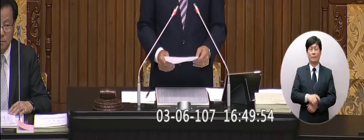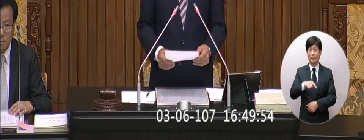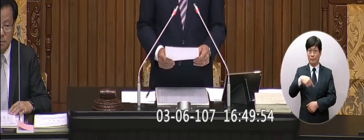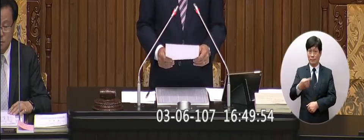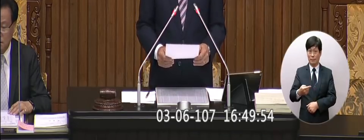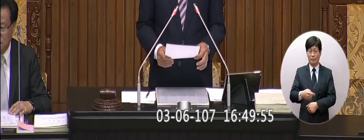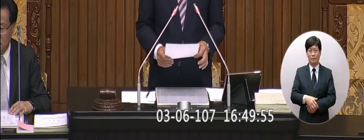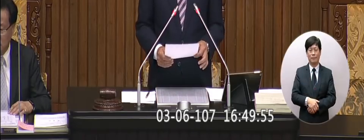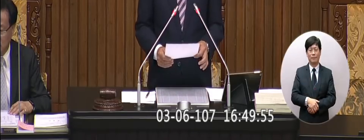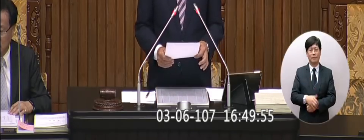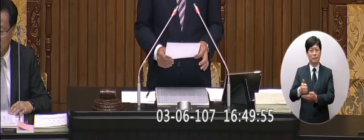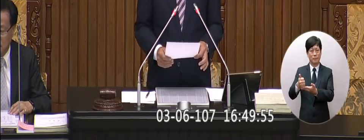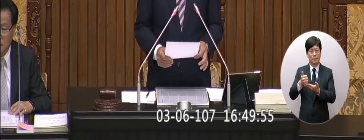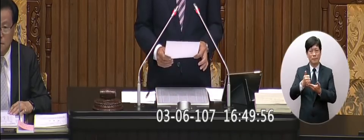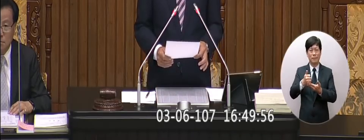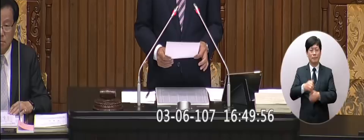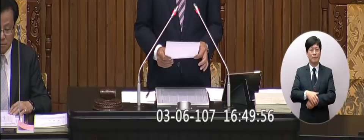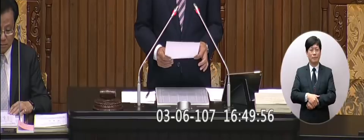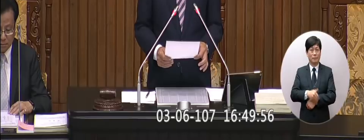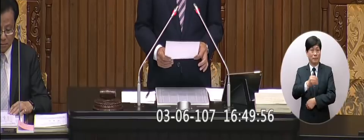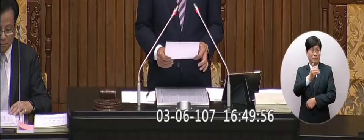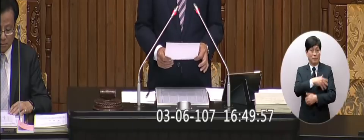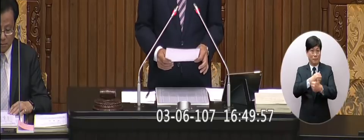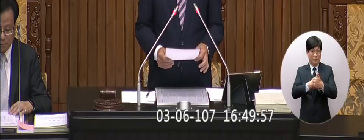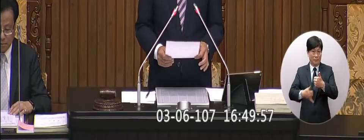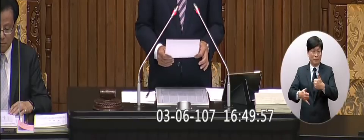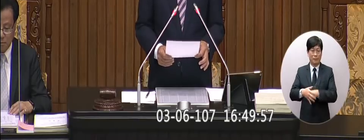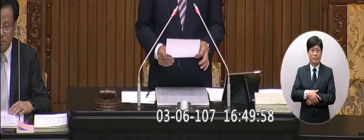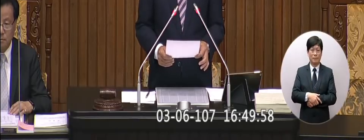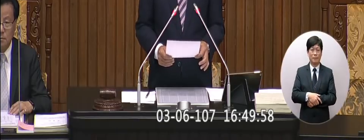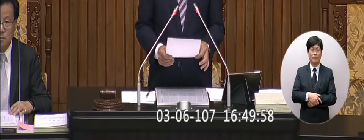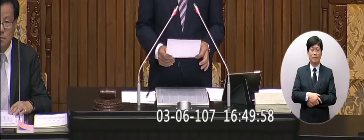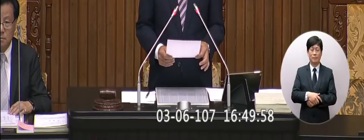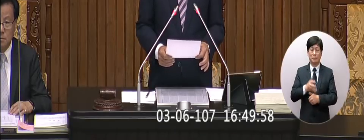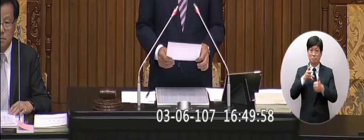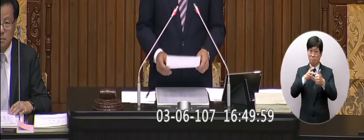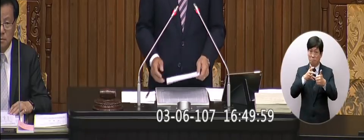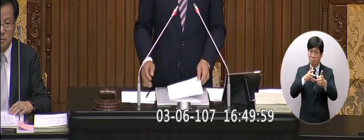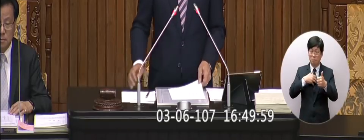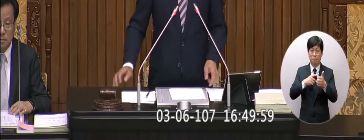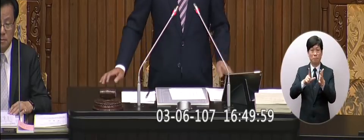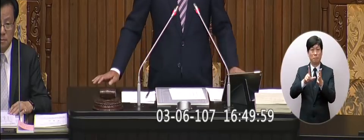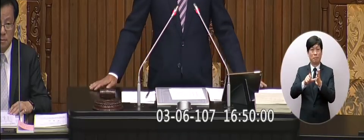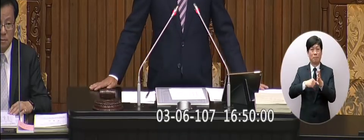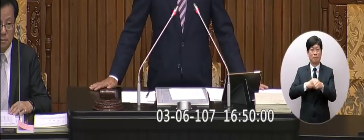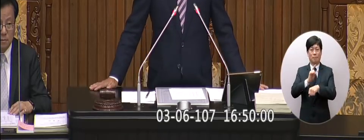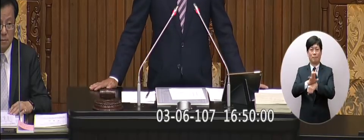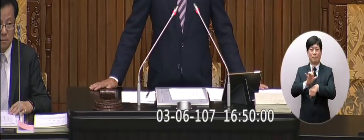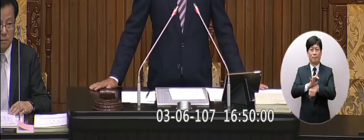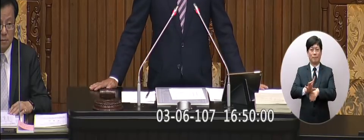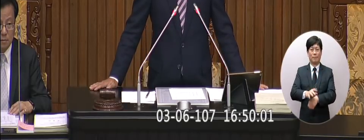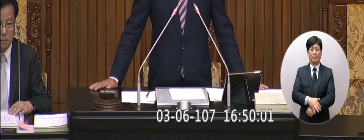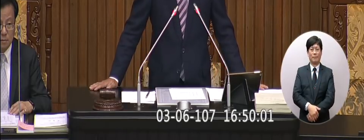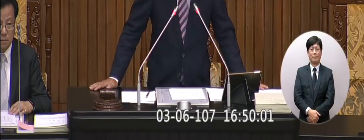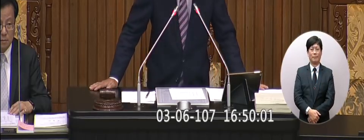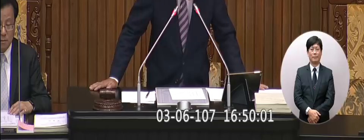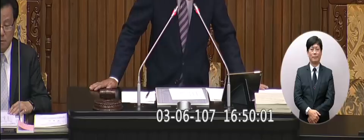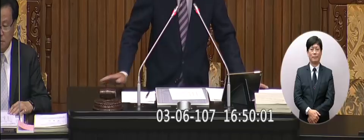下一位，我们请陈委员欧博质询询答时间